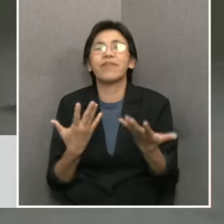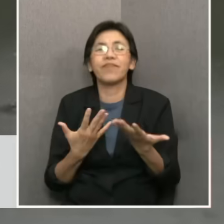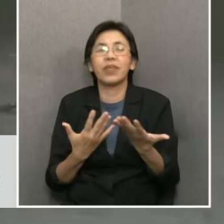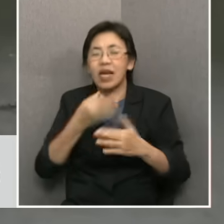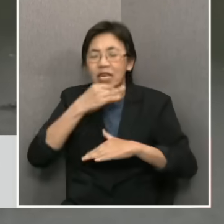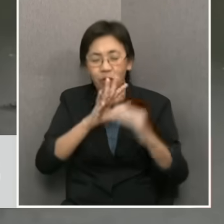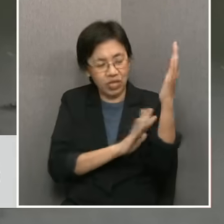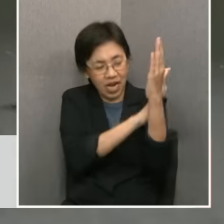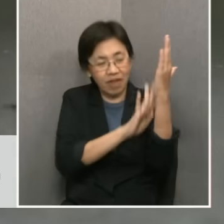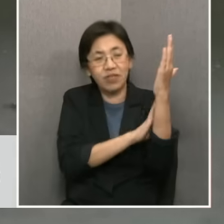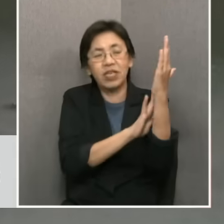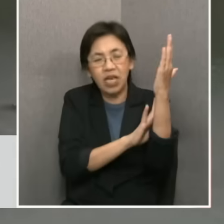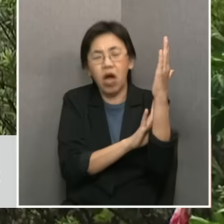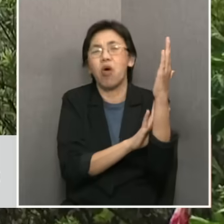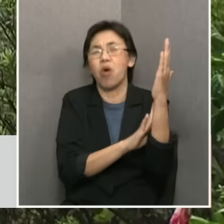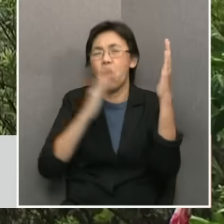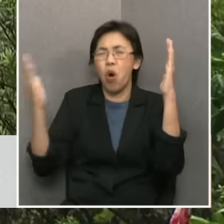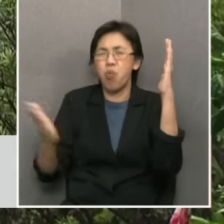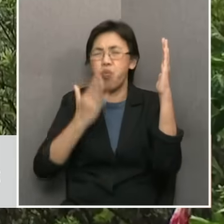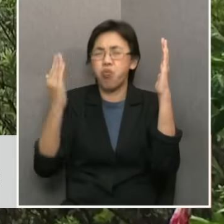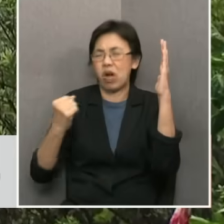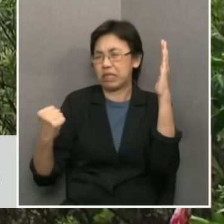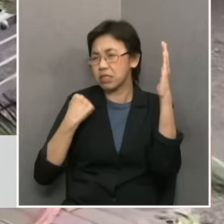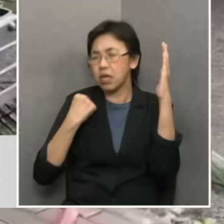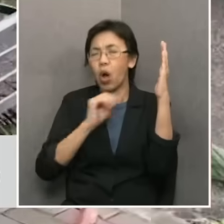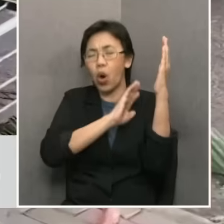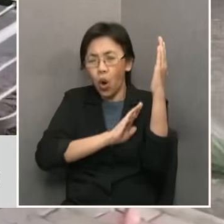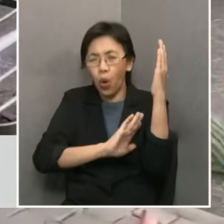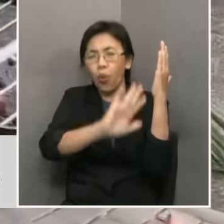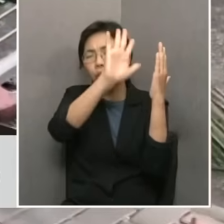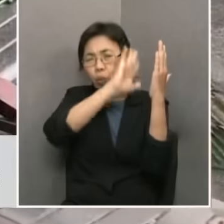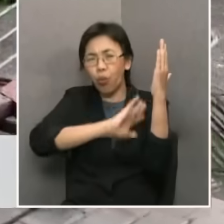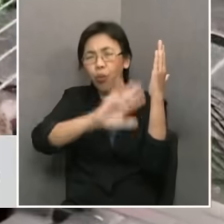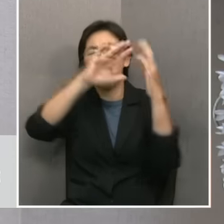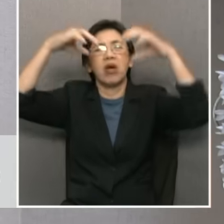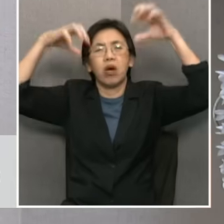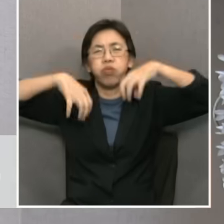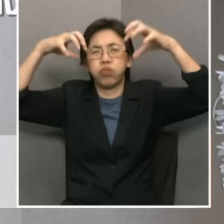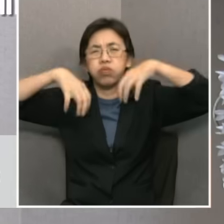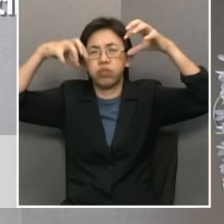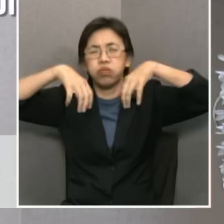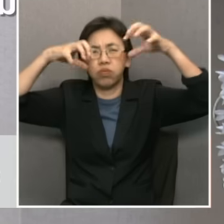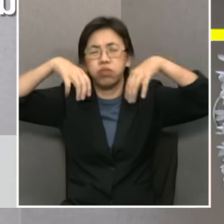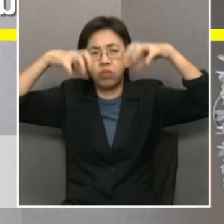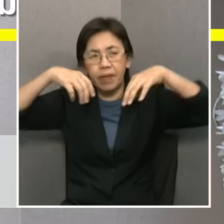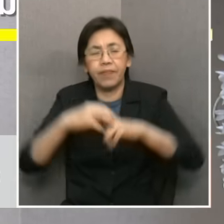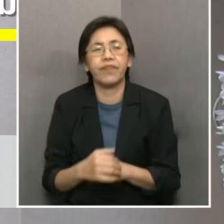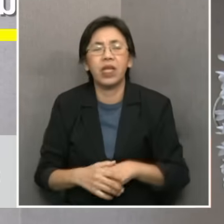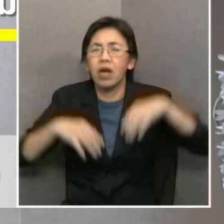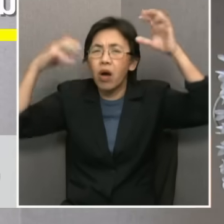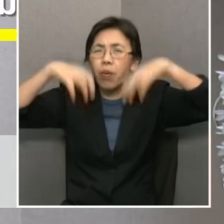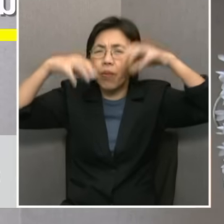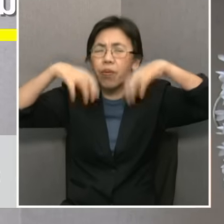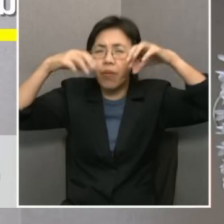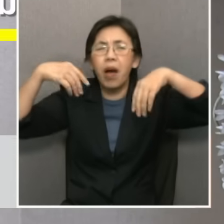นะแล้วก็กำลังแรงของมรสุมมันแรงขึ้นนะพอแรงขึ้นก็หมายถึงว่าฝนตกมากขึ้นนั่นแหละครับก็มีครับมีเพิ่มมากขึ้นแต่คราว